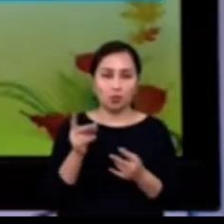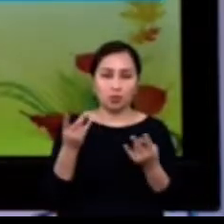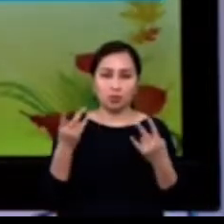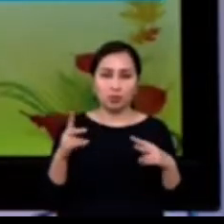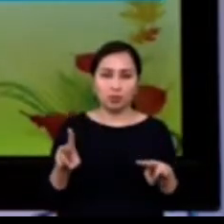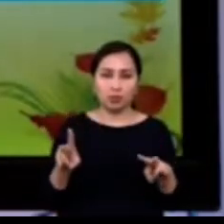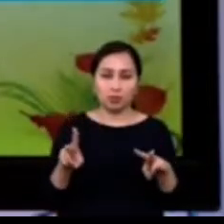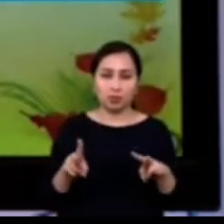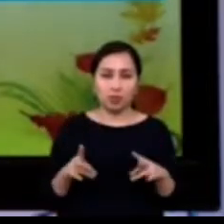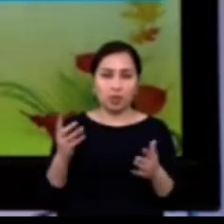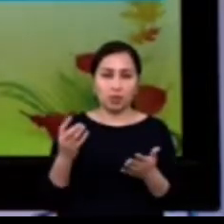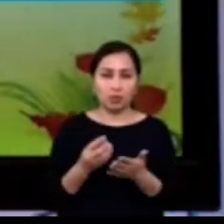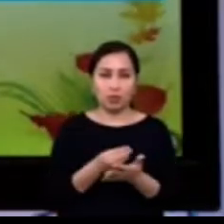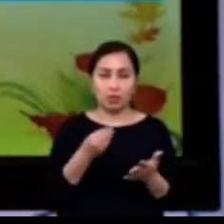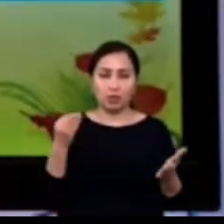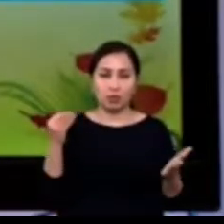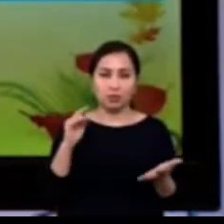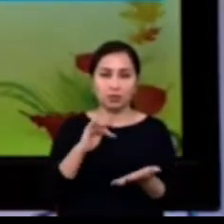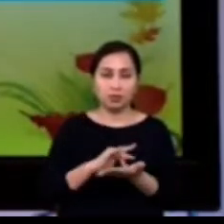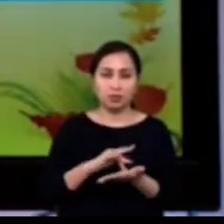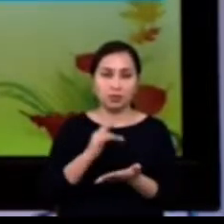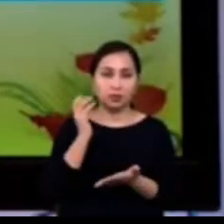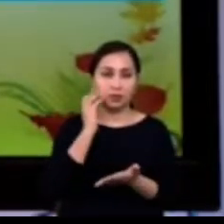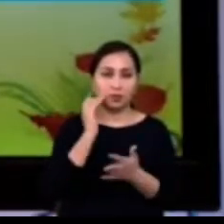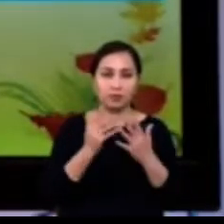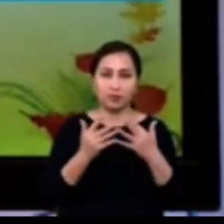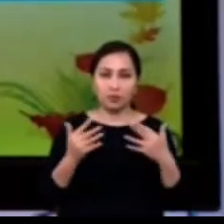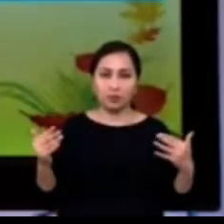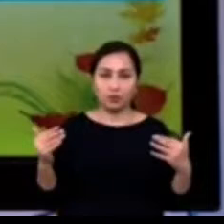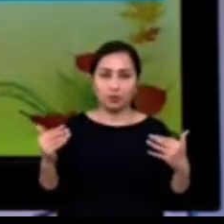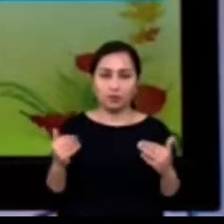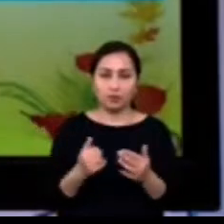не должен находиться среди фруктов.